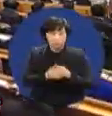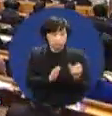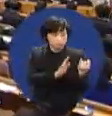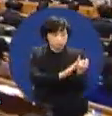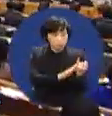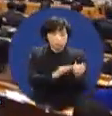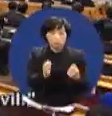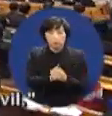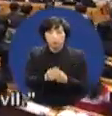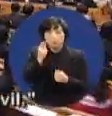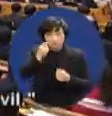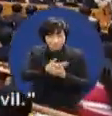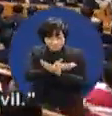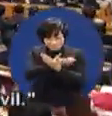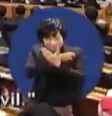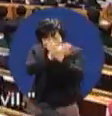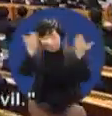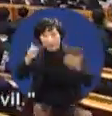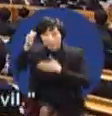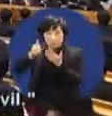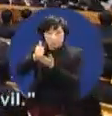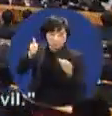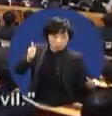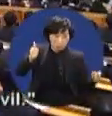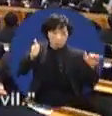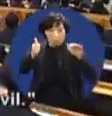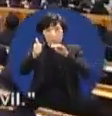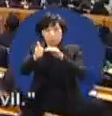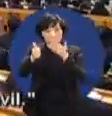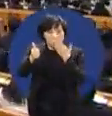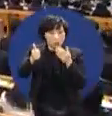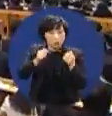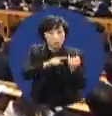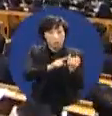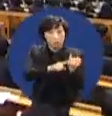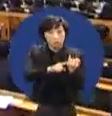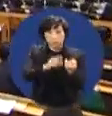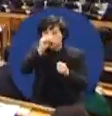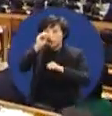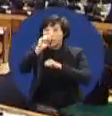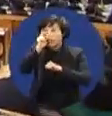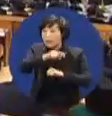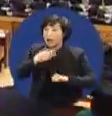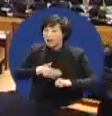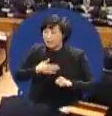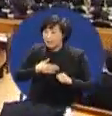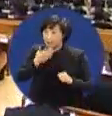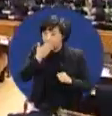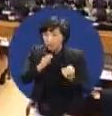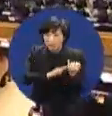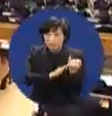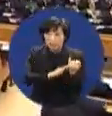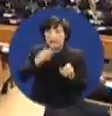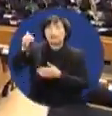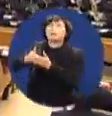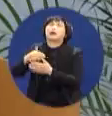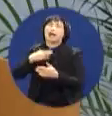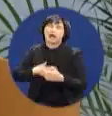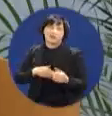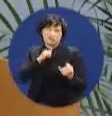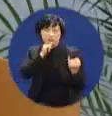너희 눈이 밝아지고 하나님과 같이 되어 선악을 알 줄을 하나님이